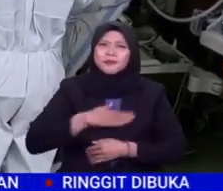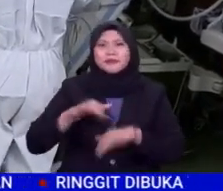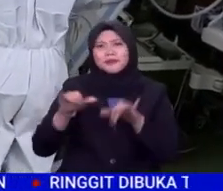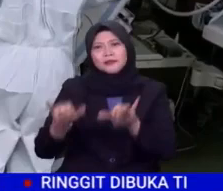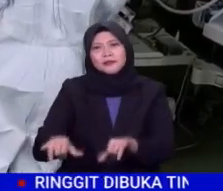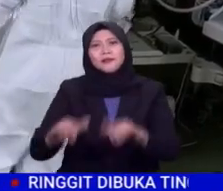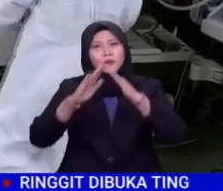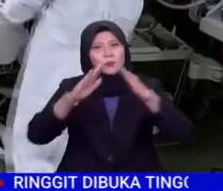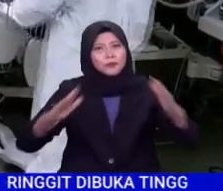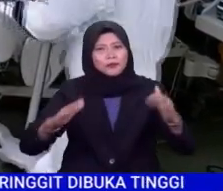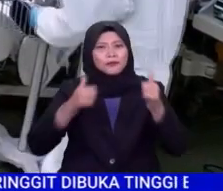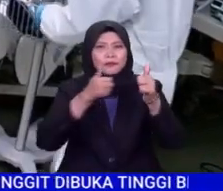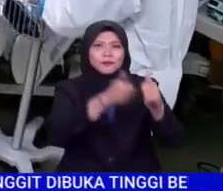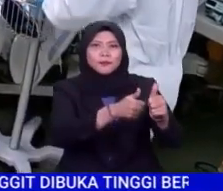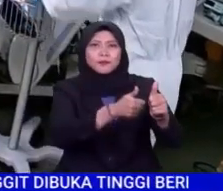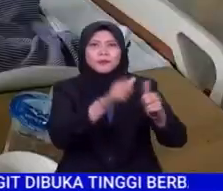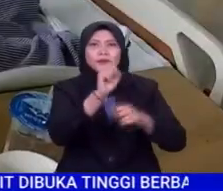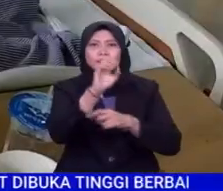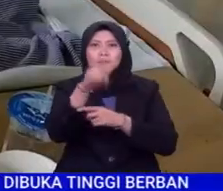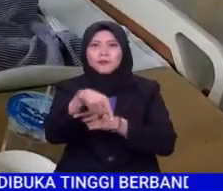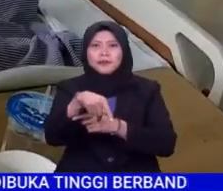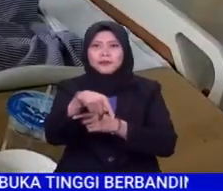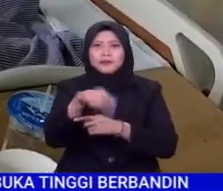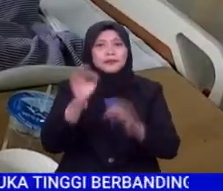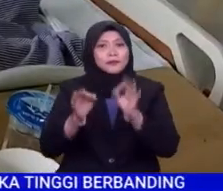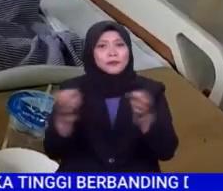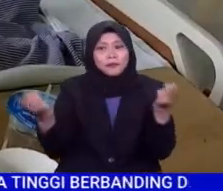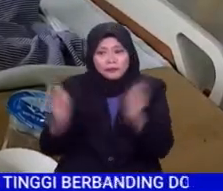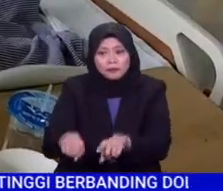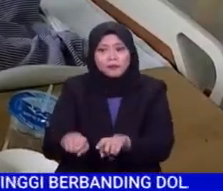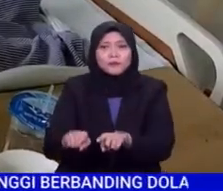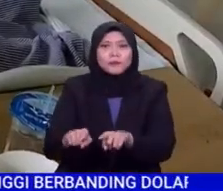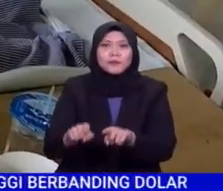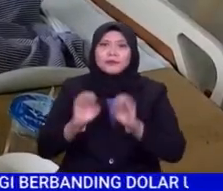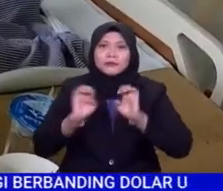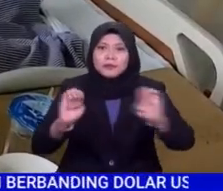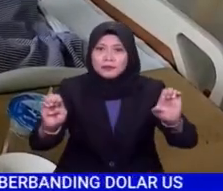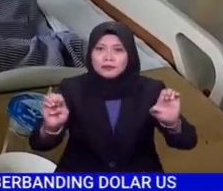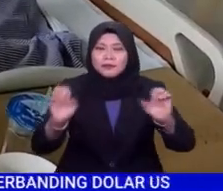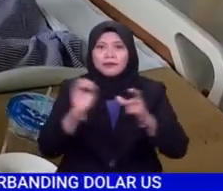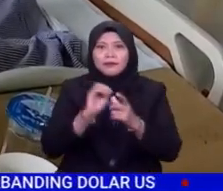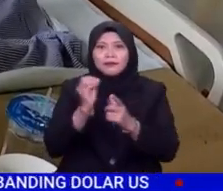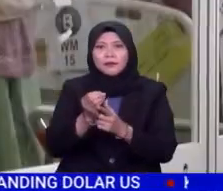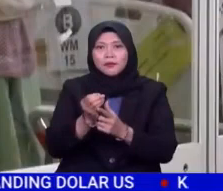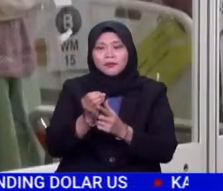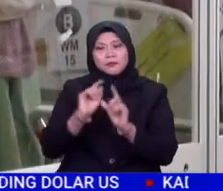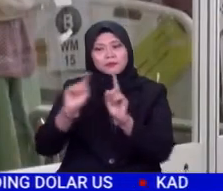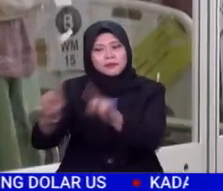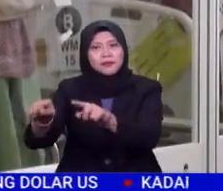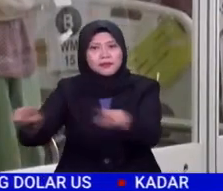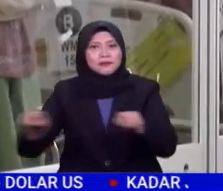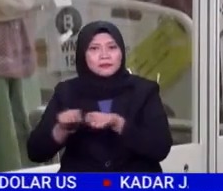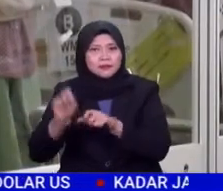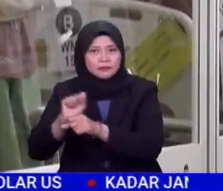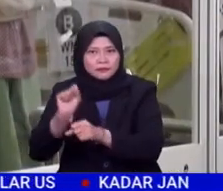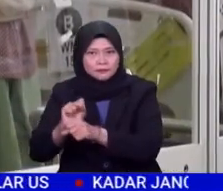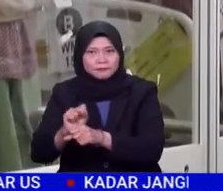dan terus patuhi SOP sekiranya berlaku kecemasan atau terpaksa hadir ke tempat kerja.